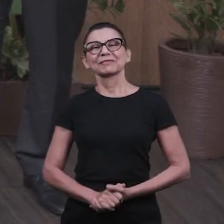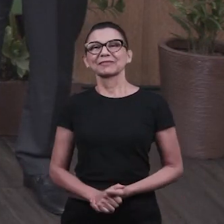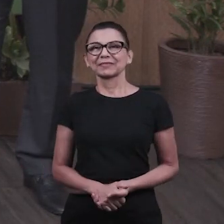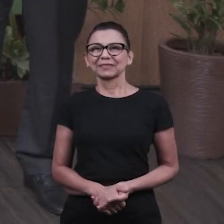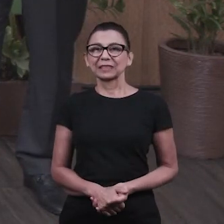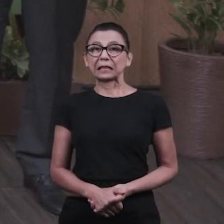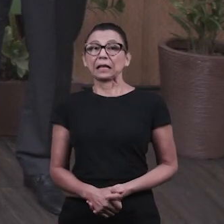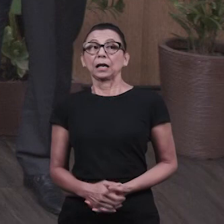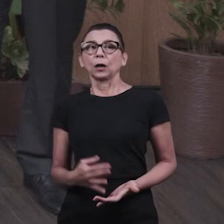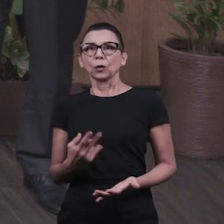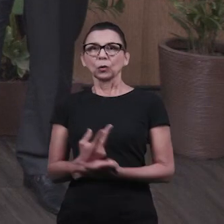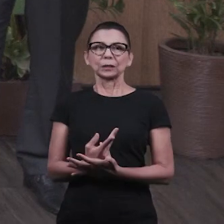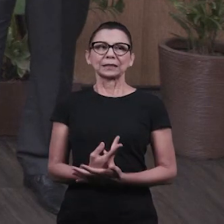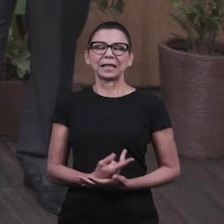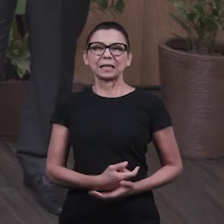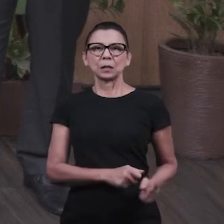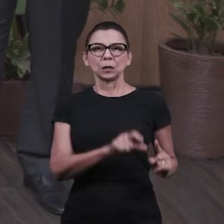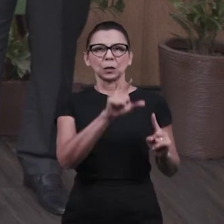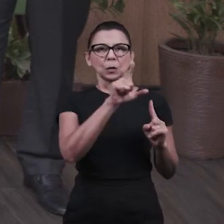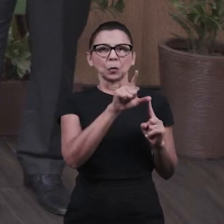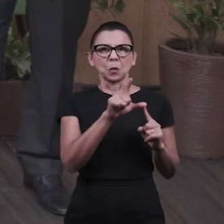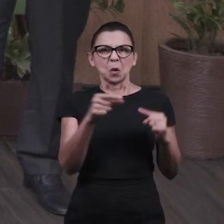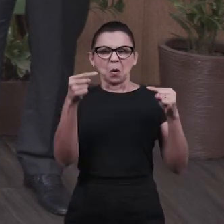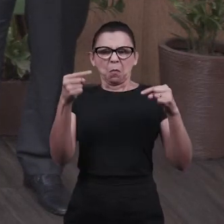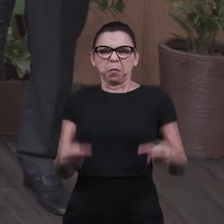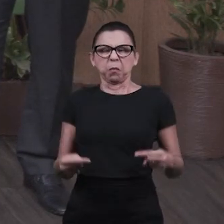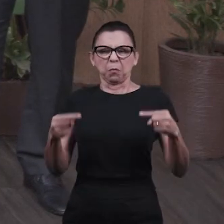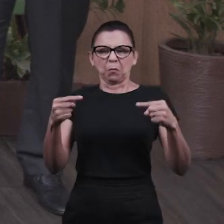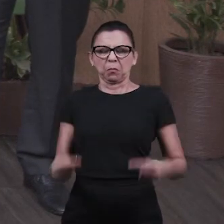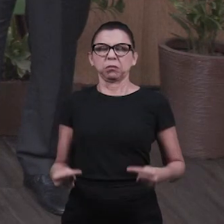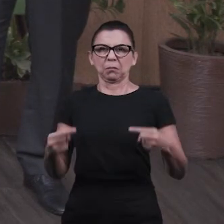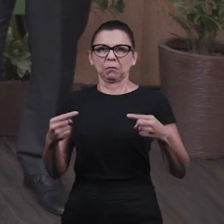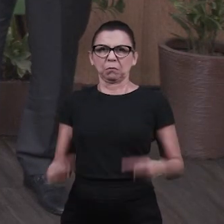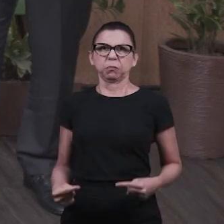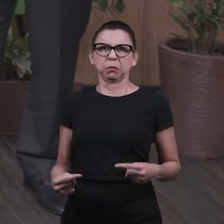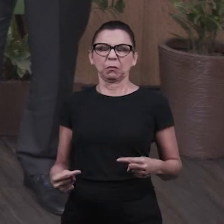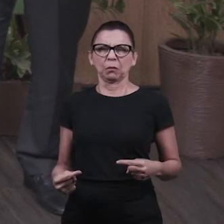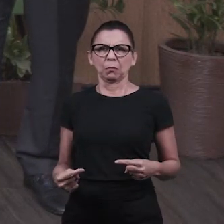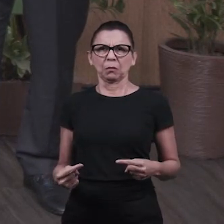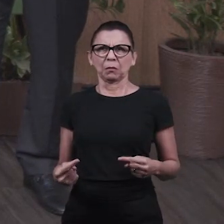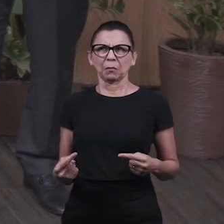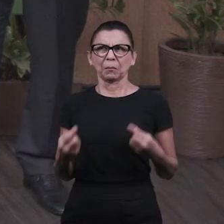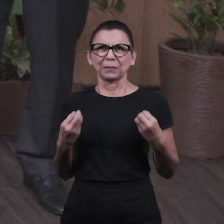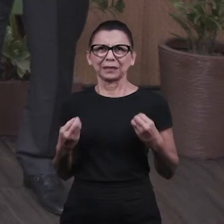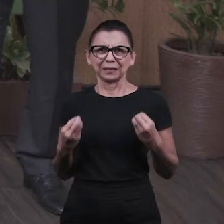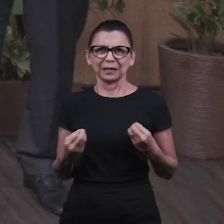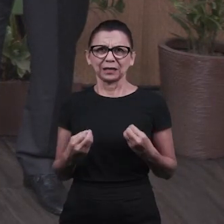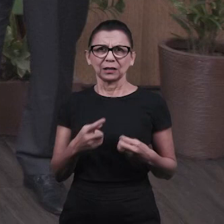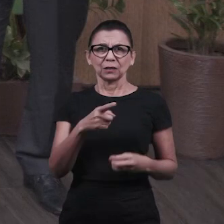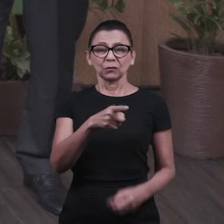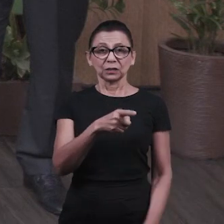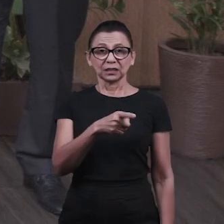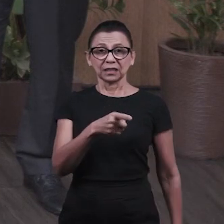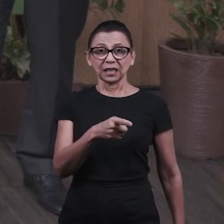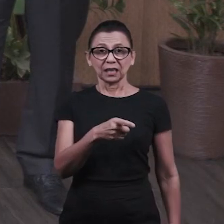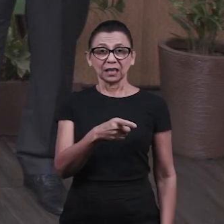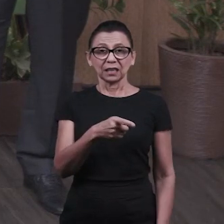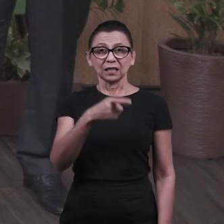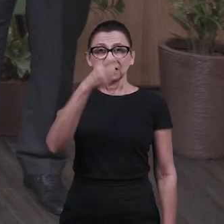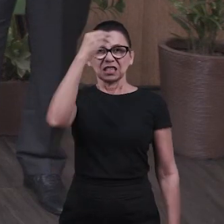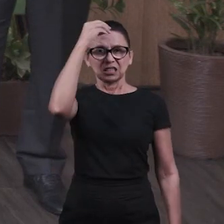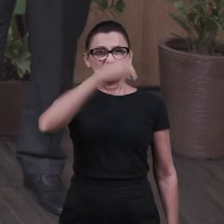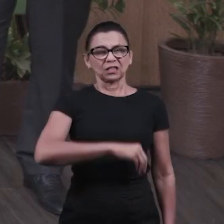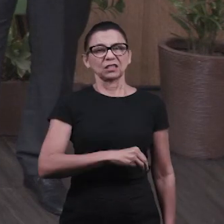il met tellement d'opposition afin que l'homme n'arrive pas à voir le salut. Et beaucoup de